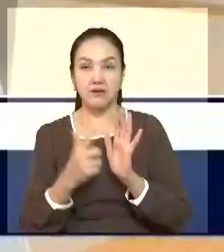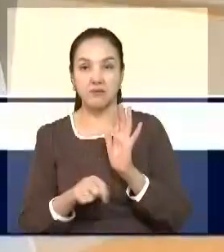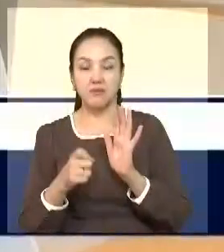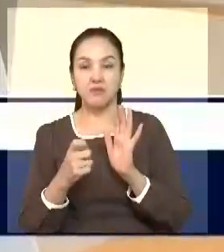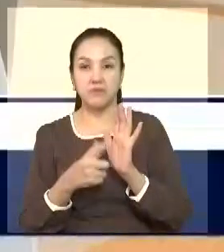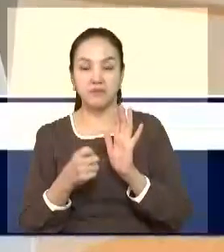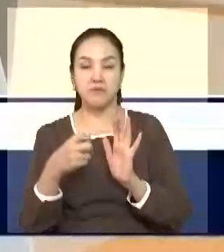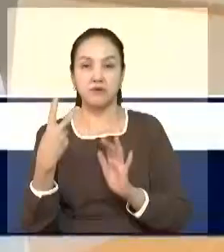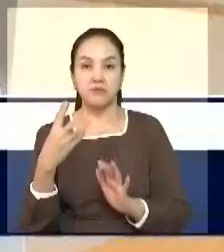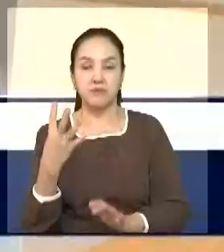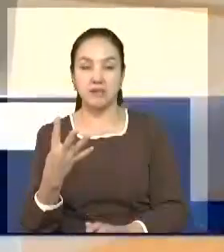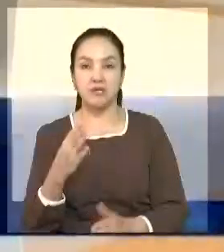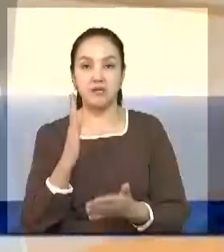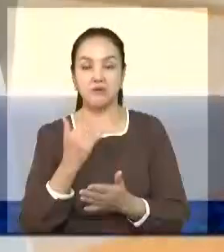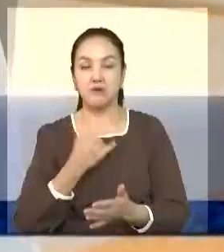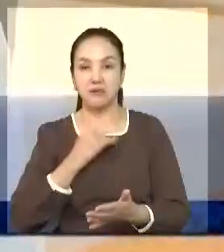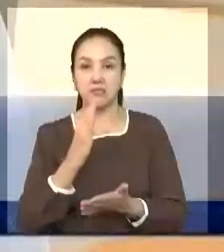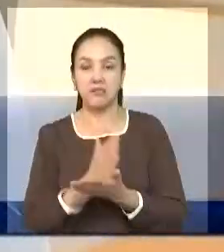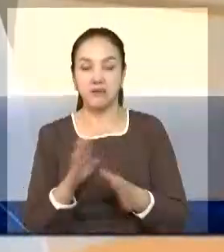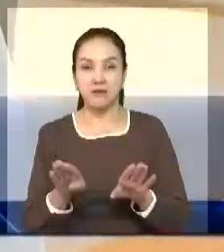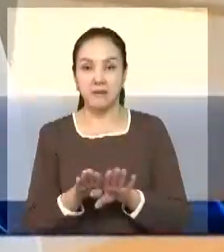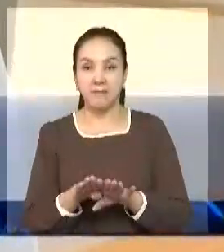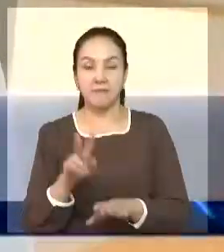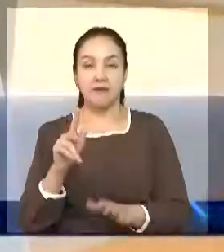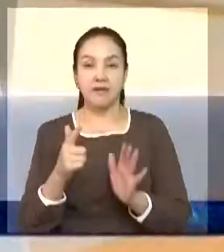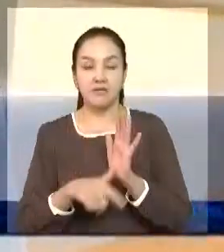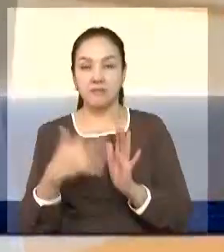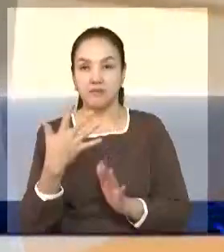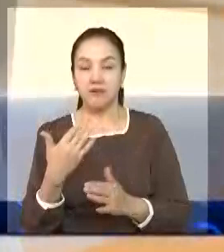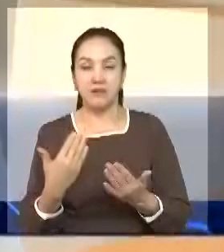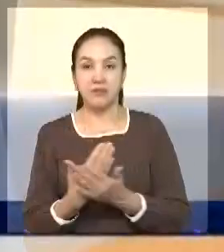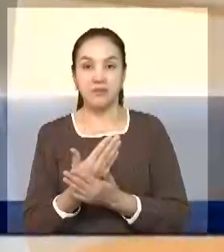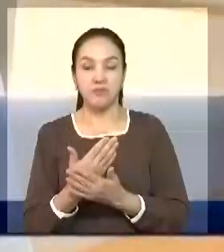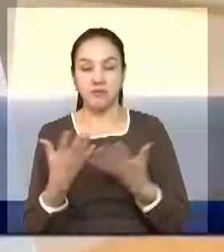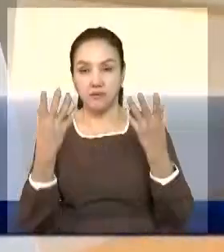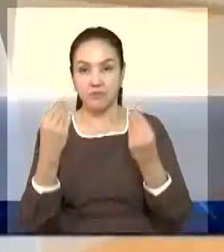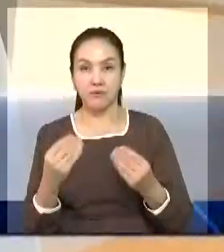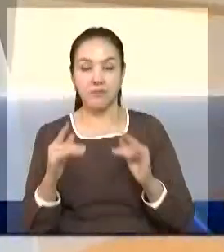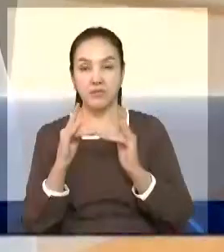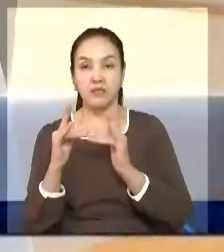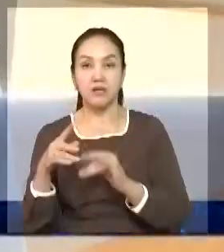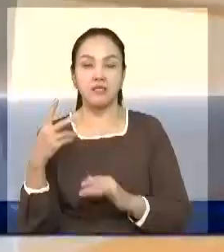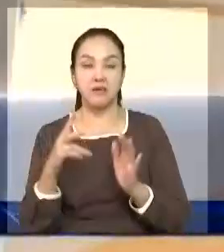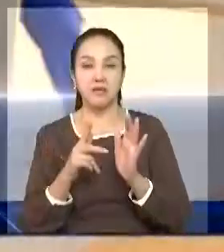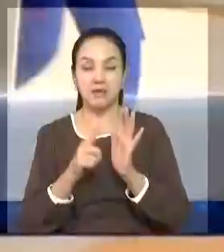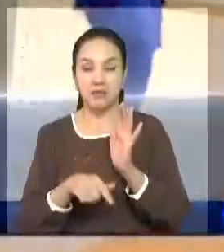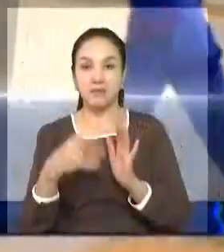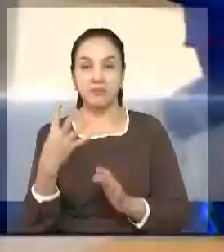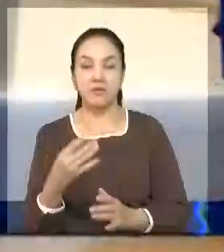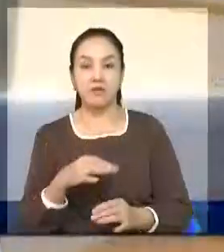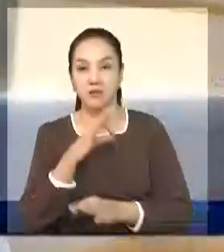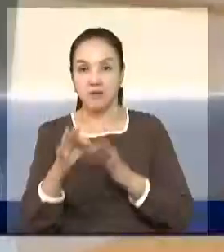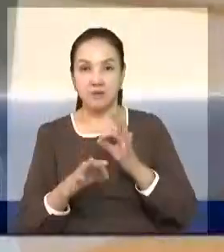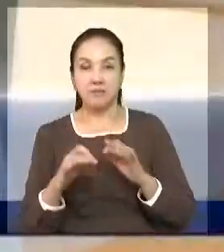имеется развернутая на 75 дневного стационара и 74 это круглосуточный